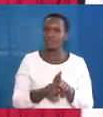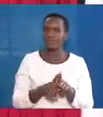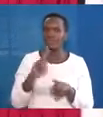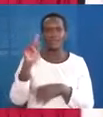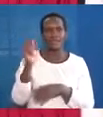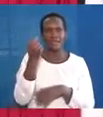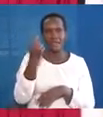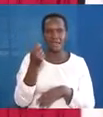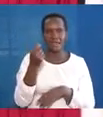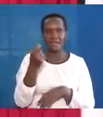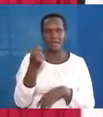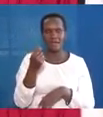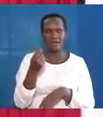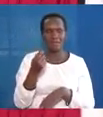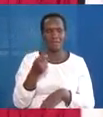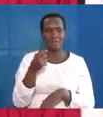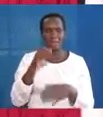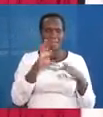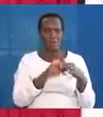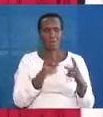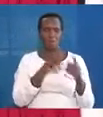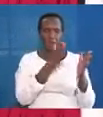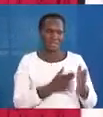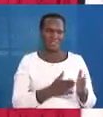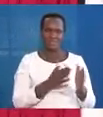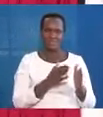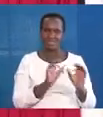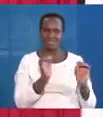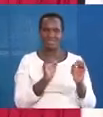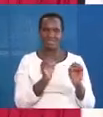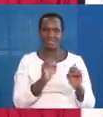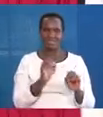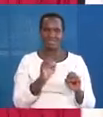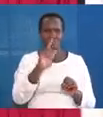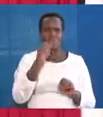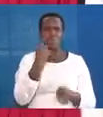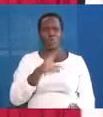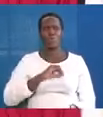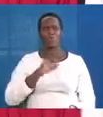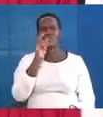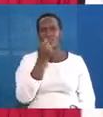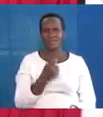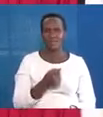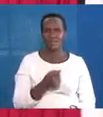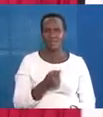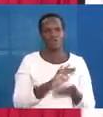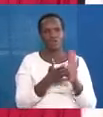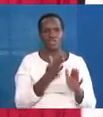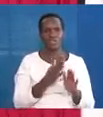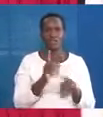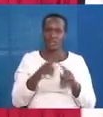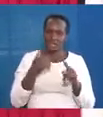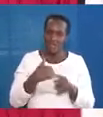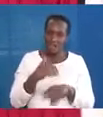Kenya sio ya mtu. Kenya haina mwenyewe, ina wenyewe. na wenyewe ni wale